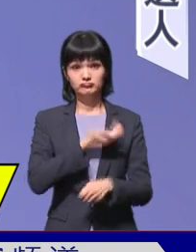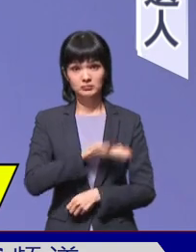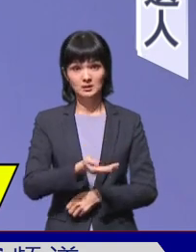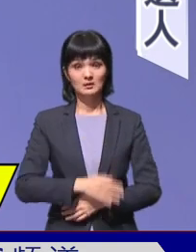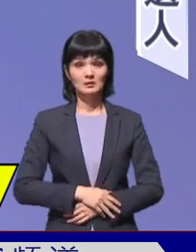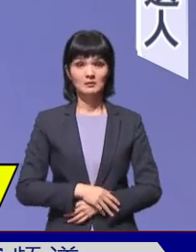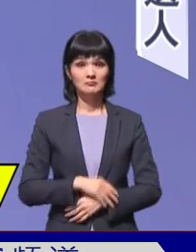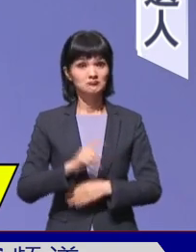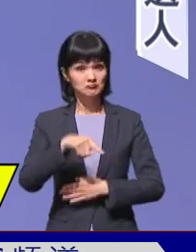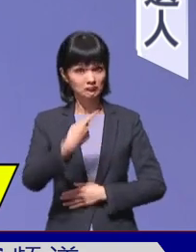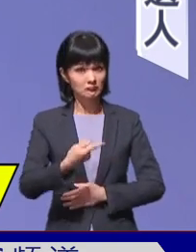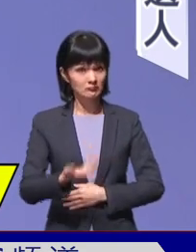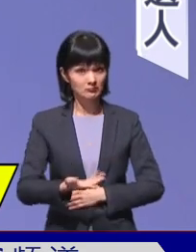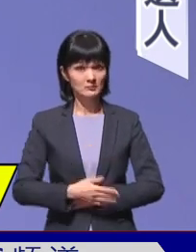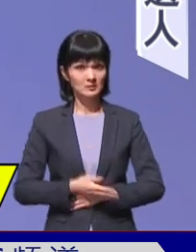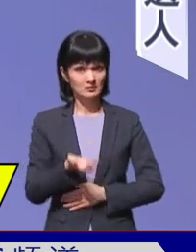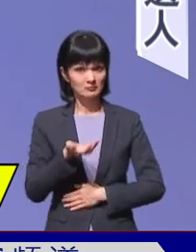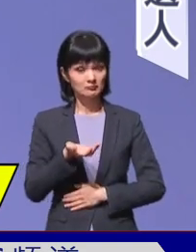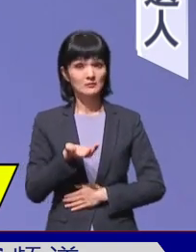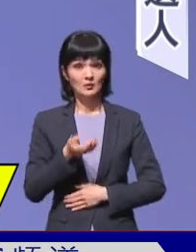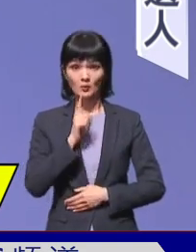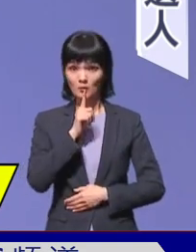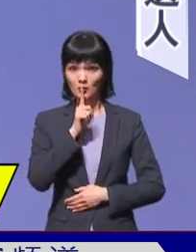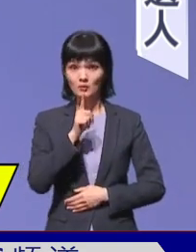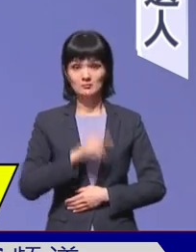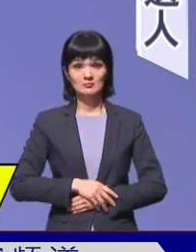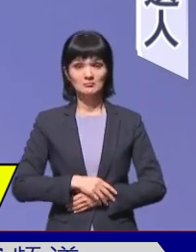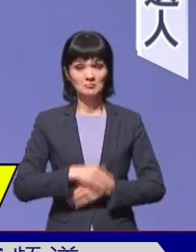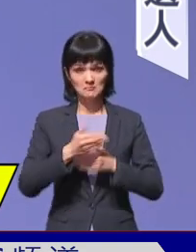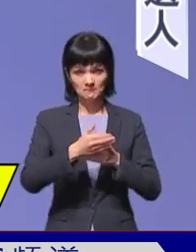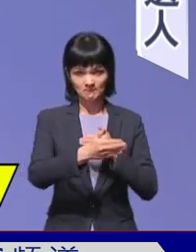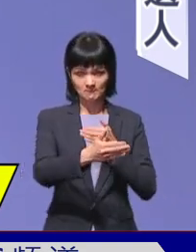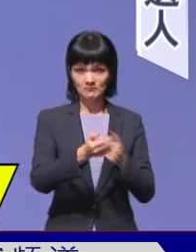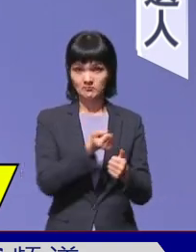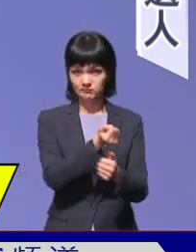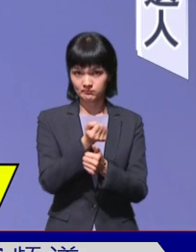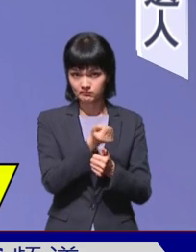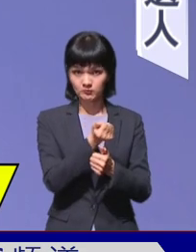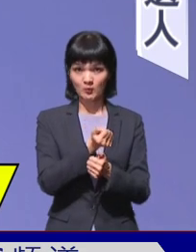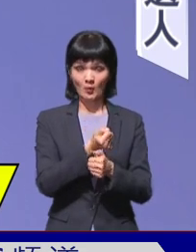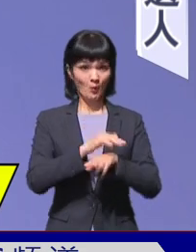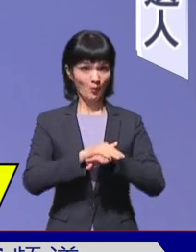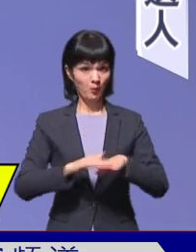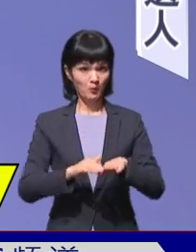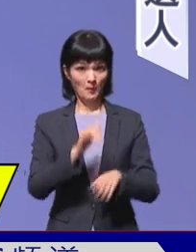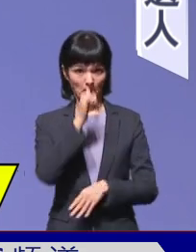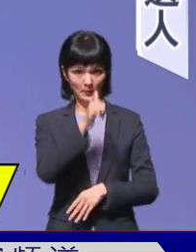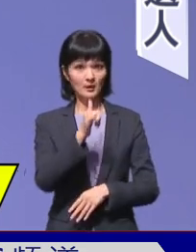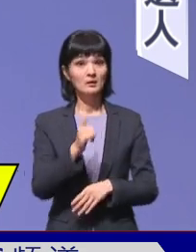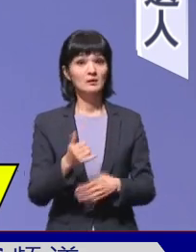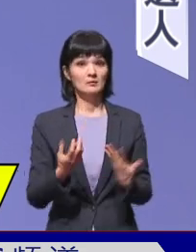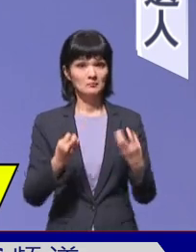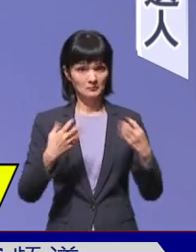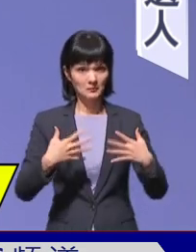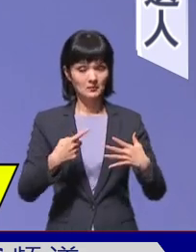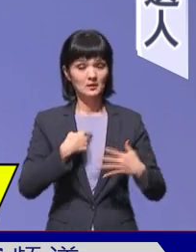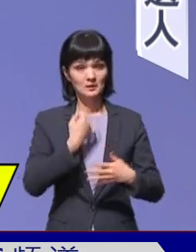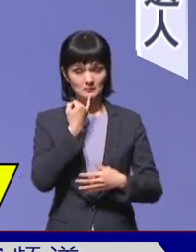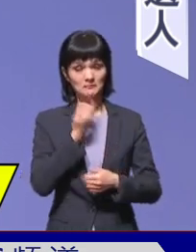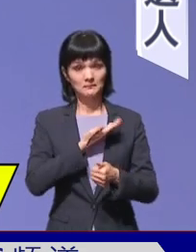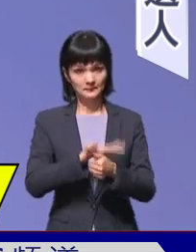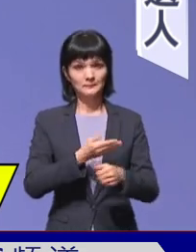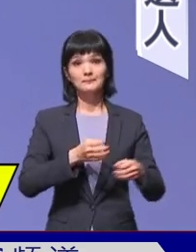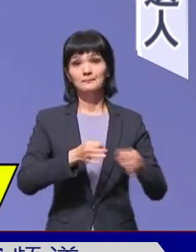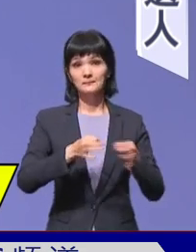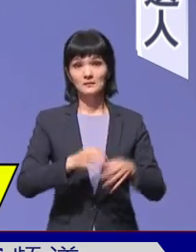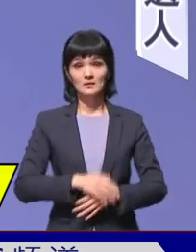序会按照刚刚讲的经过层层的把关，一定要到安全的情况下台北市政府才会让他营运。重